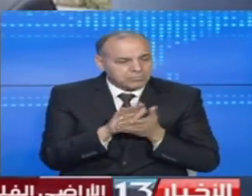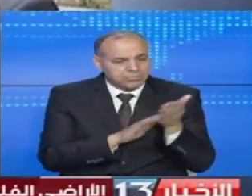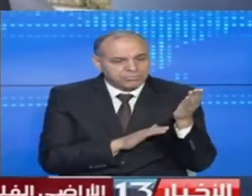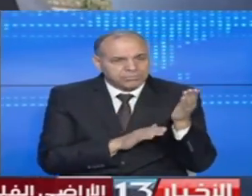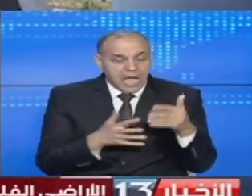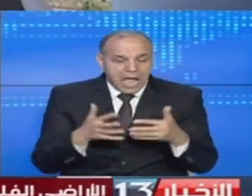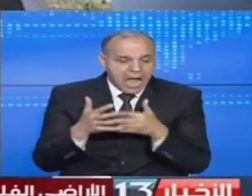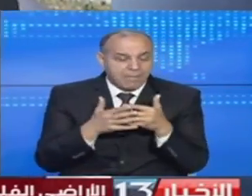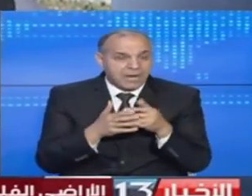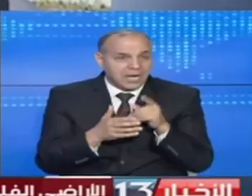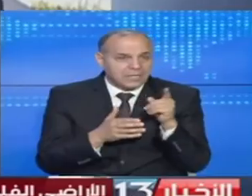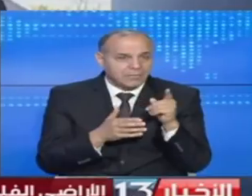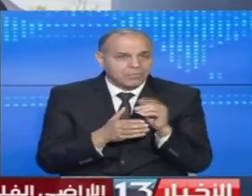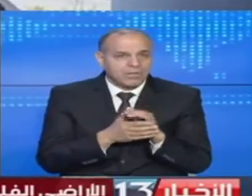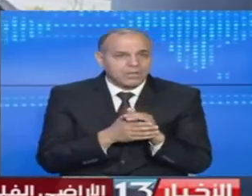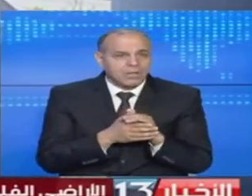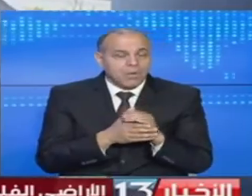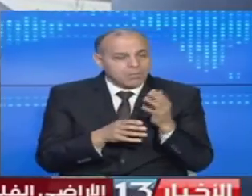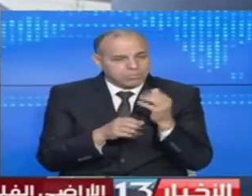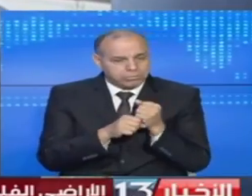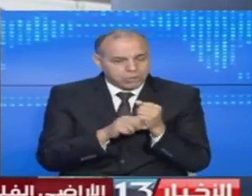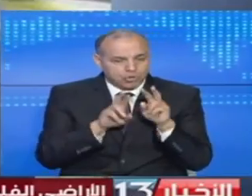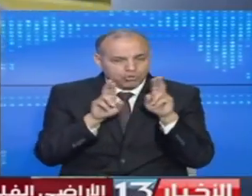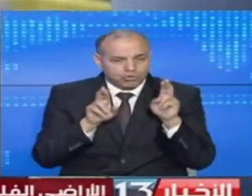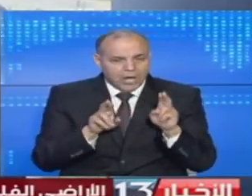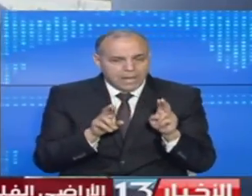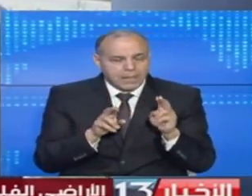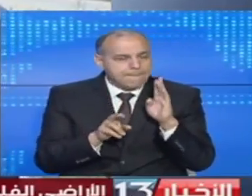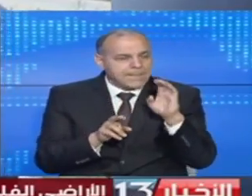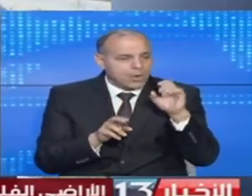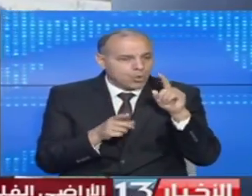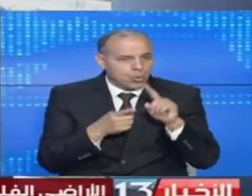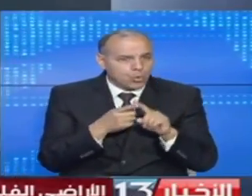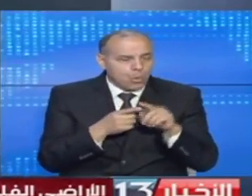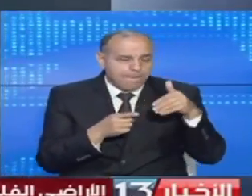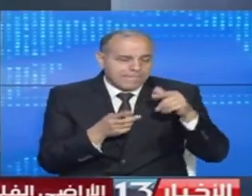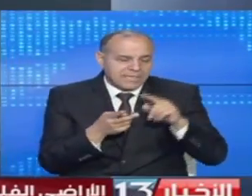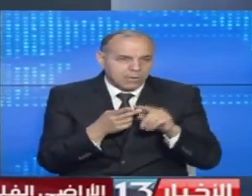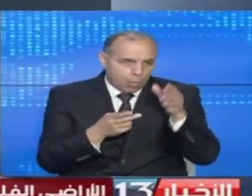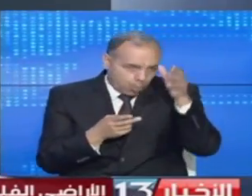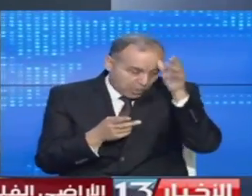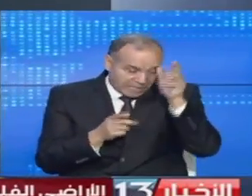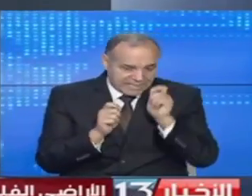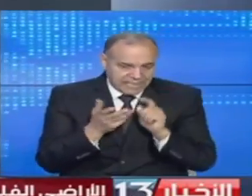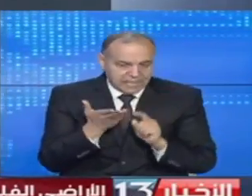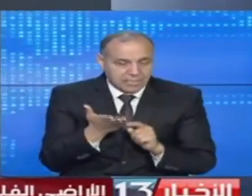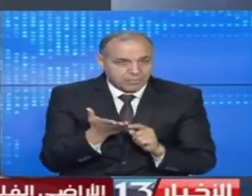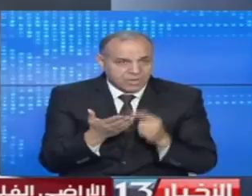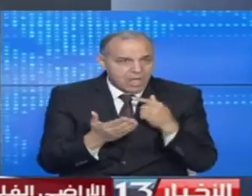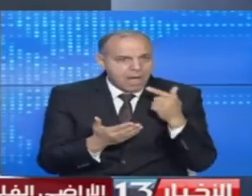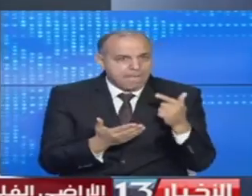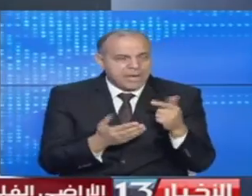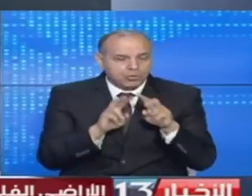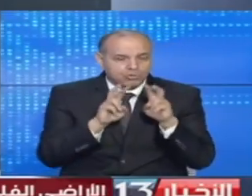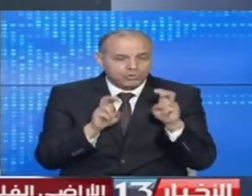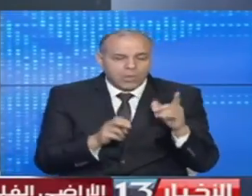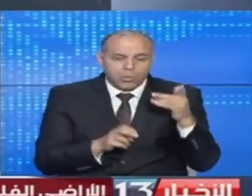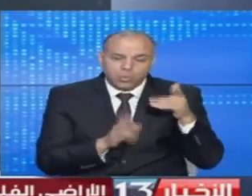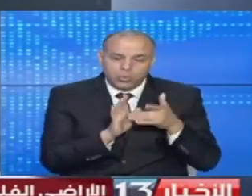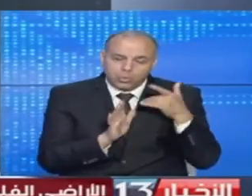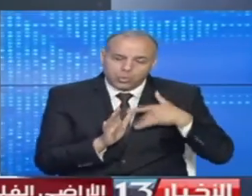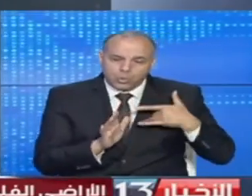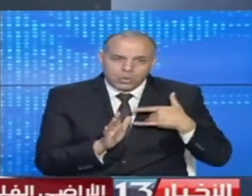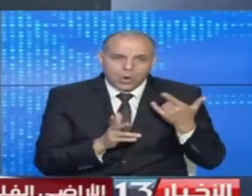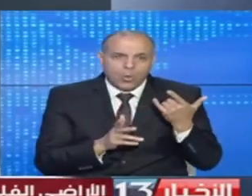الى الولايات المتحده وحصل على شهاده البكالوريوس والماجستير في العلوم السياسيه ثم على شهاده الدكتوراه في